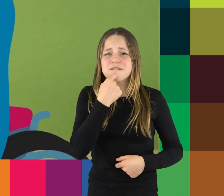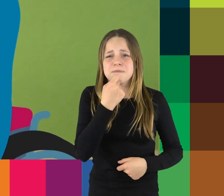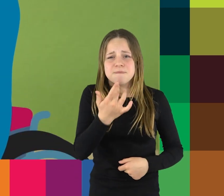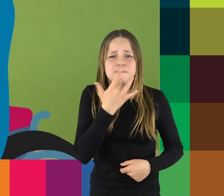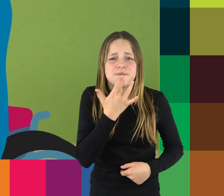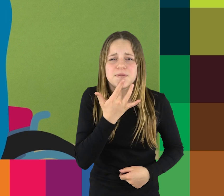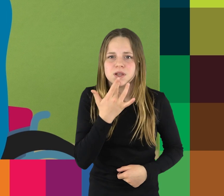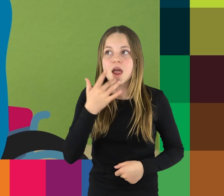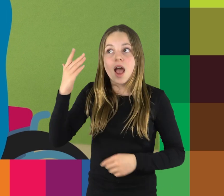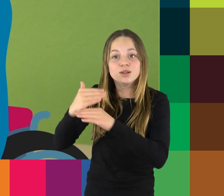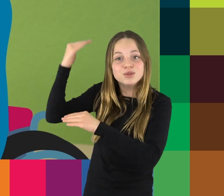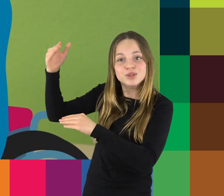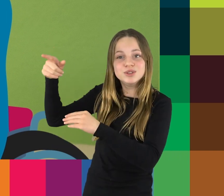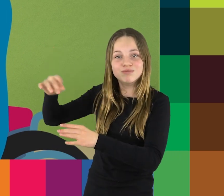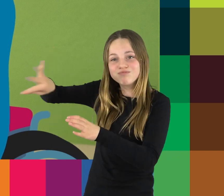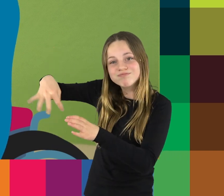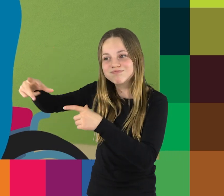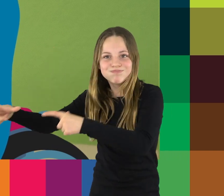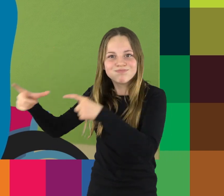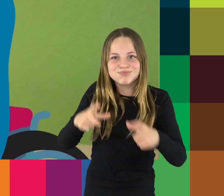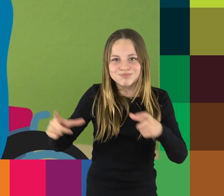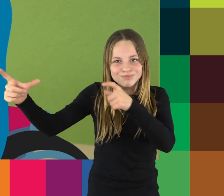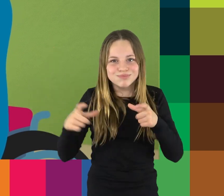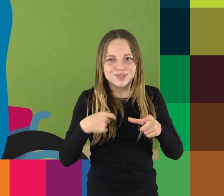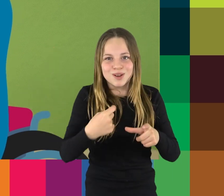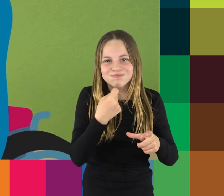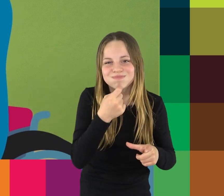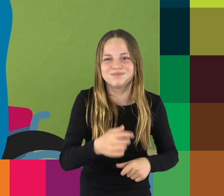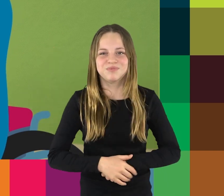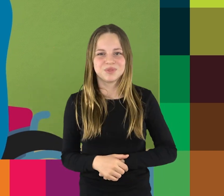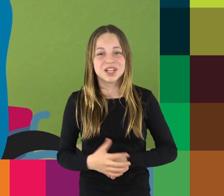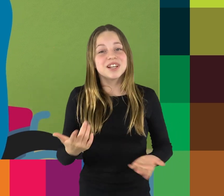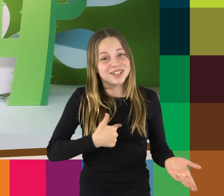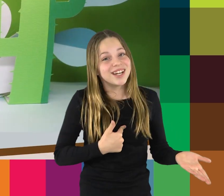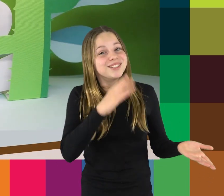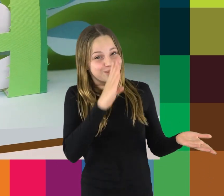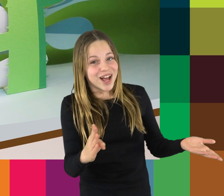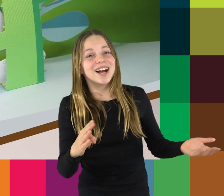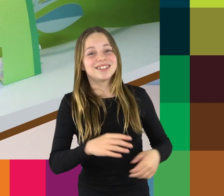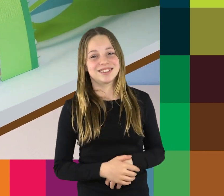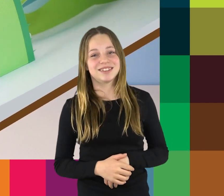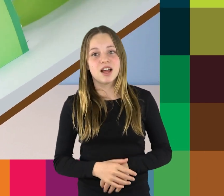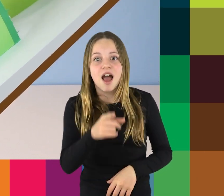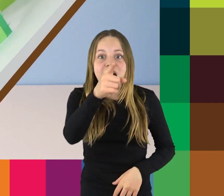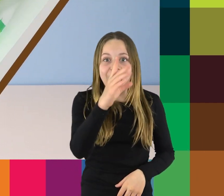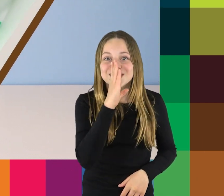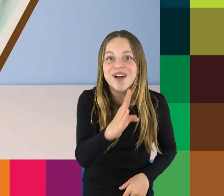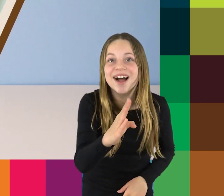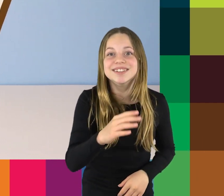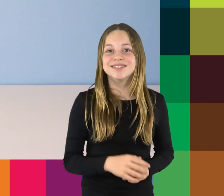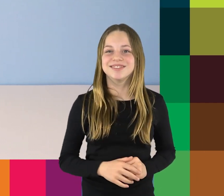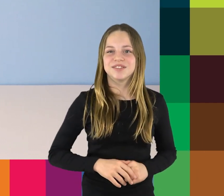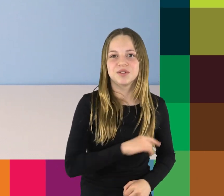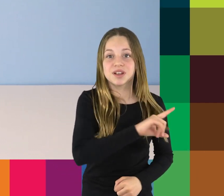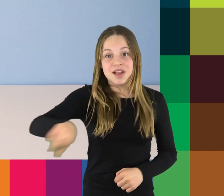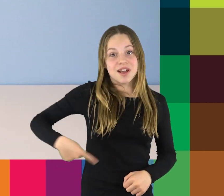de manger, mais on a besoin des adultes pour nous préparer de la nourriture. J'ai des droits, tu as